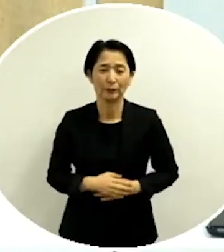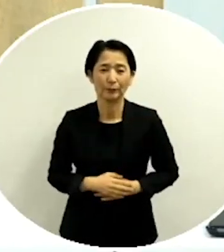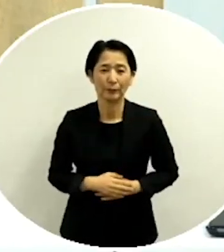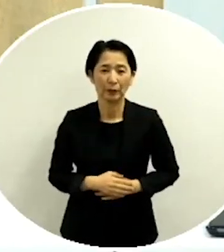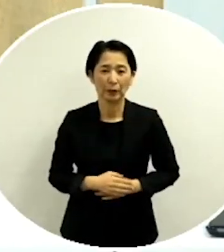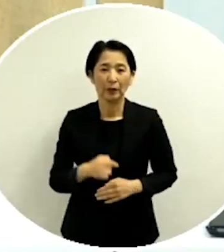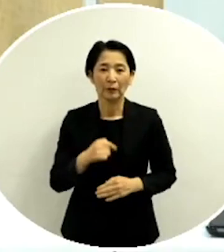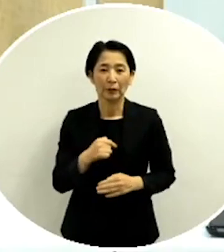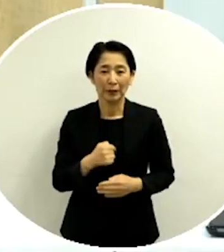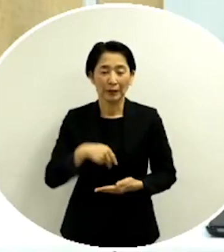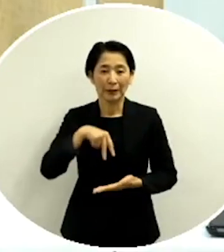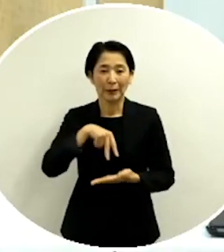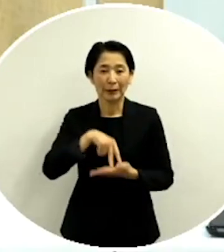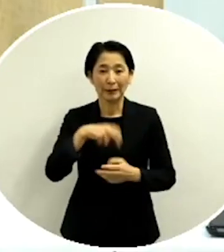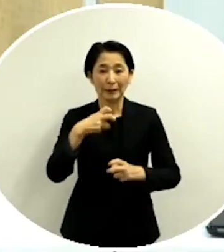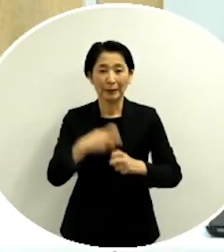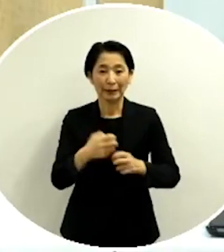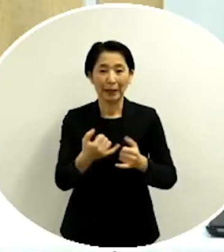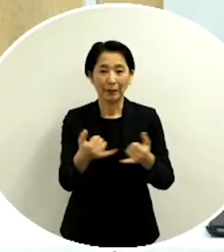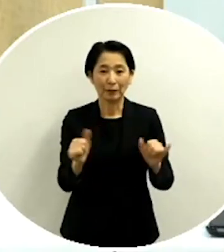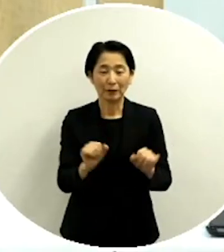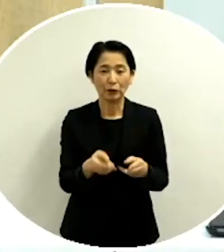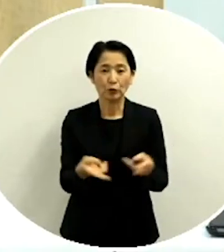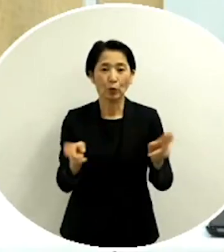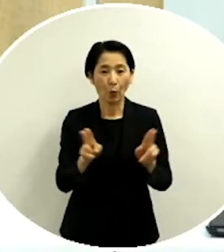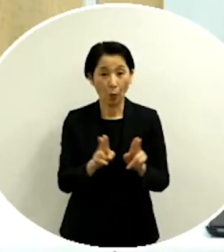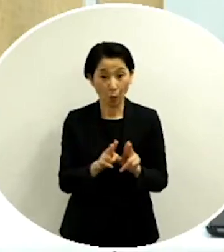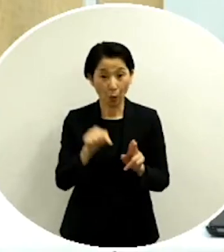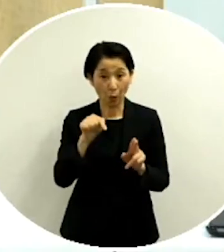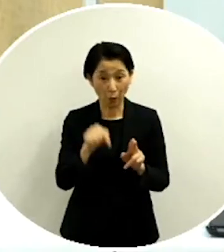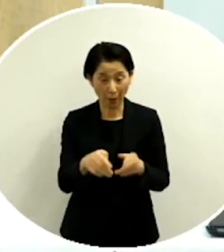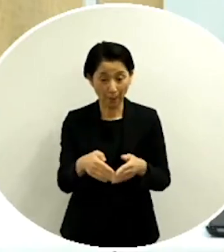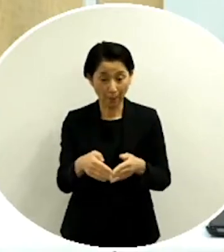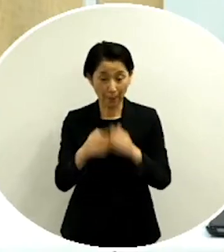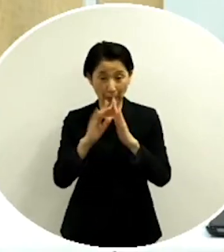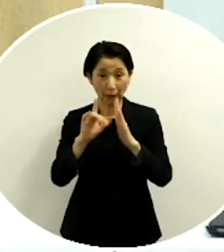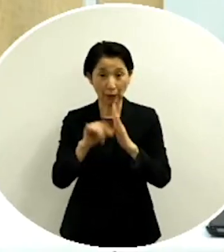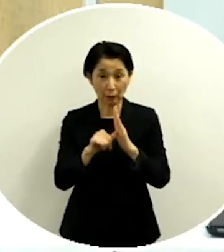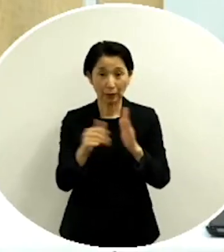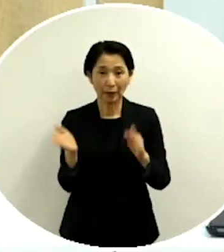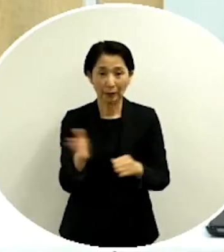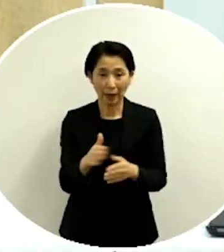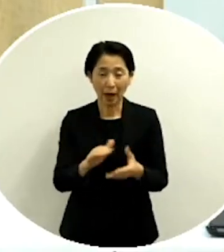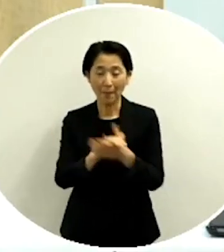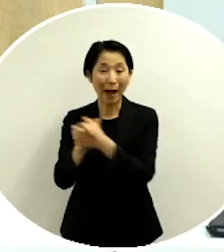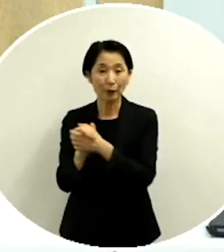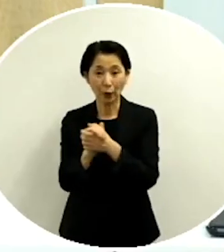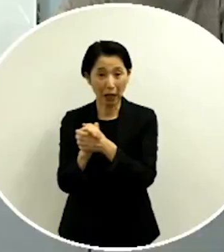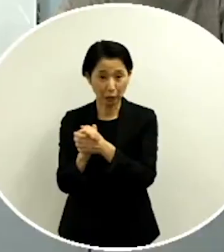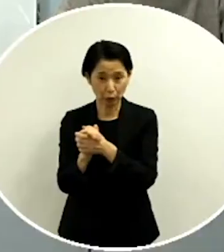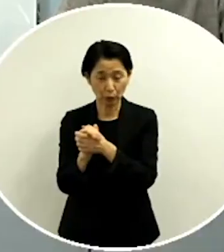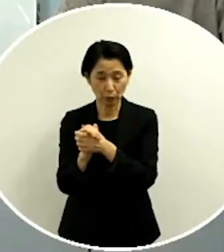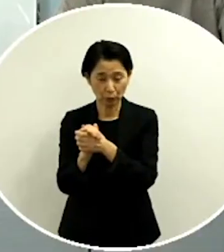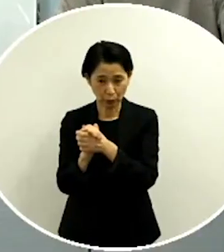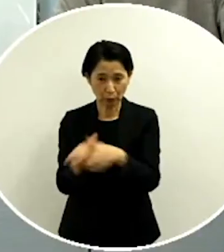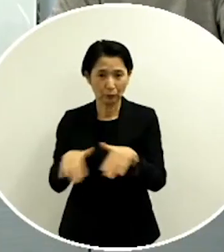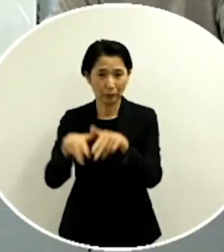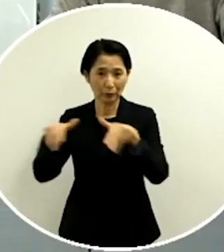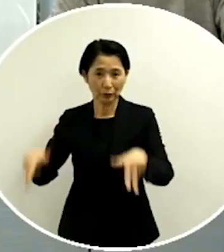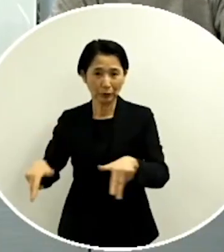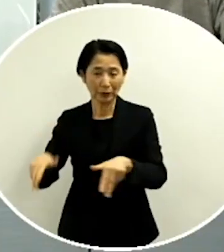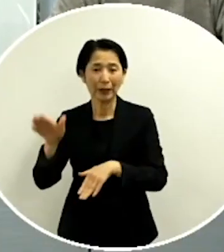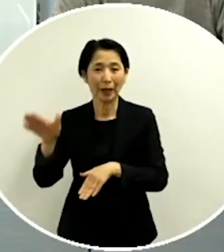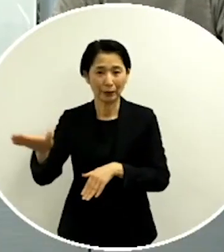は血統も時からパートナーズという仕組みを導入してスタートしましたこの仕組みを作る時も